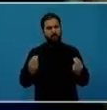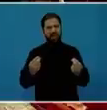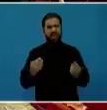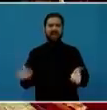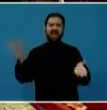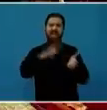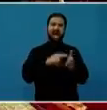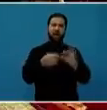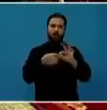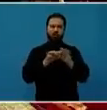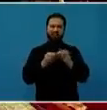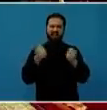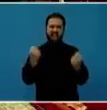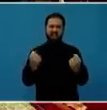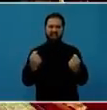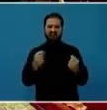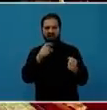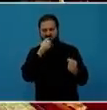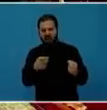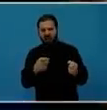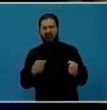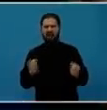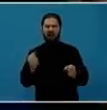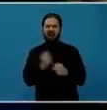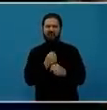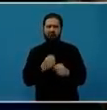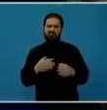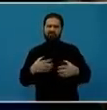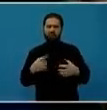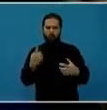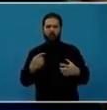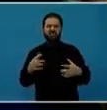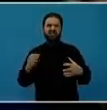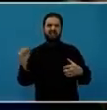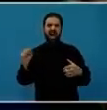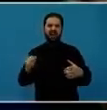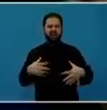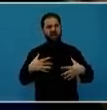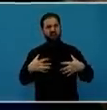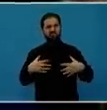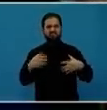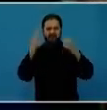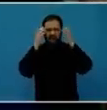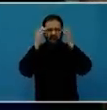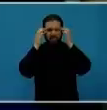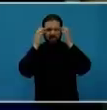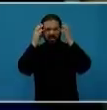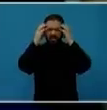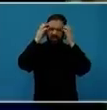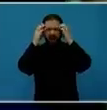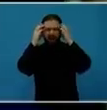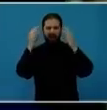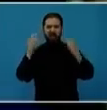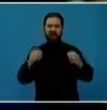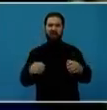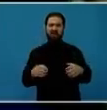ne creează o stare de tensiune, chiar și o stare de enervare, nedorită de altfel în spațiul